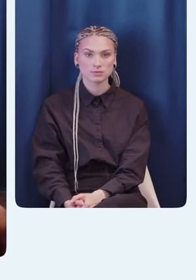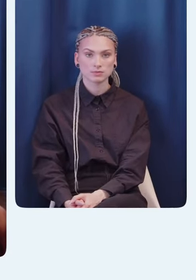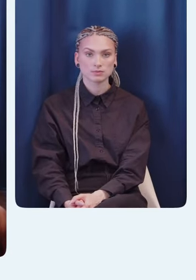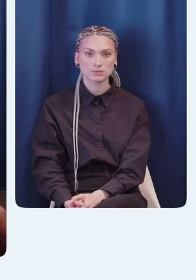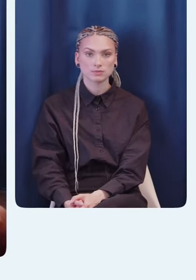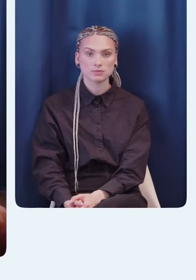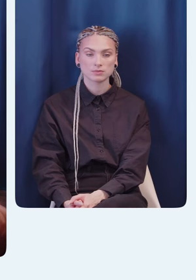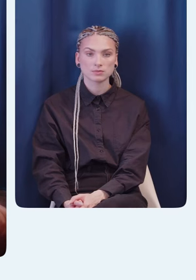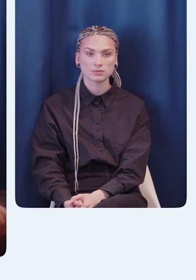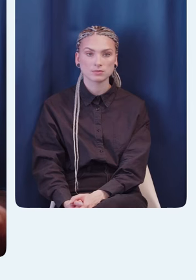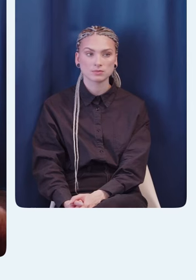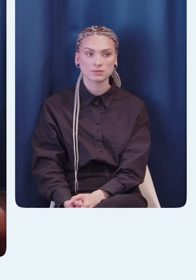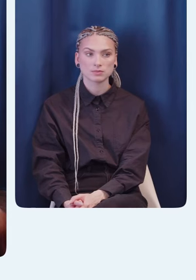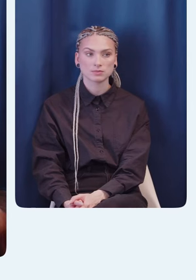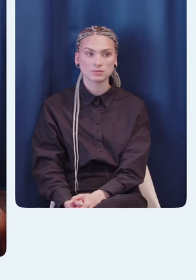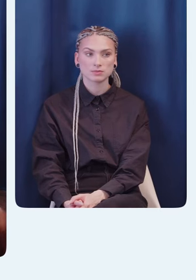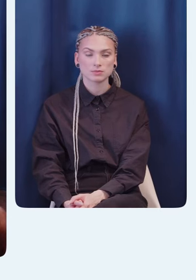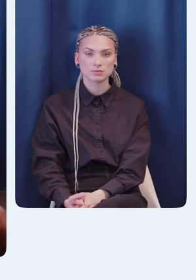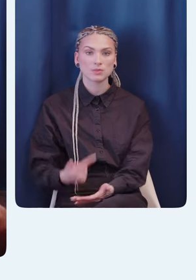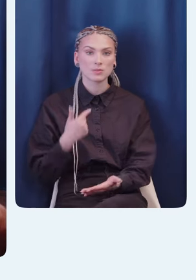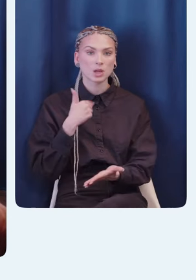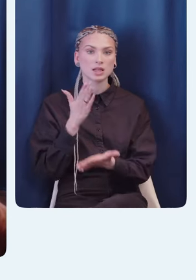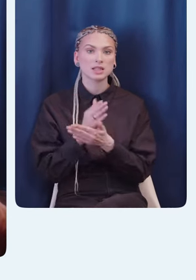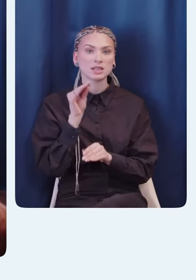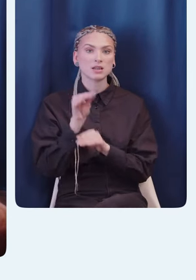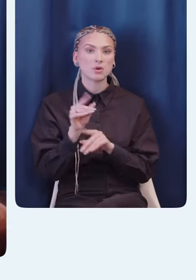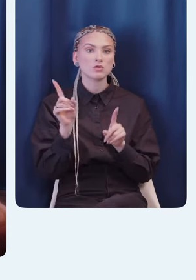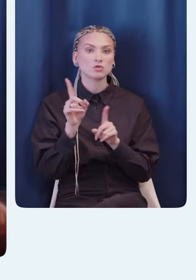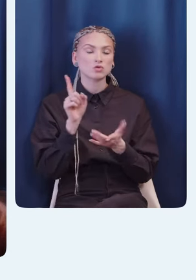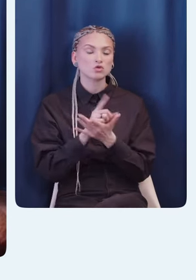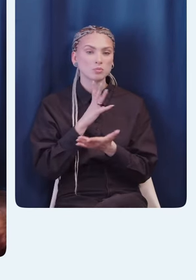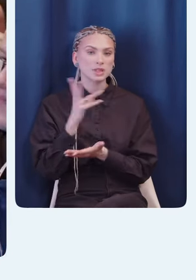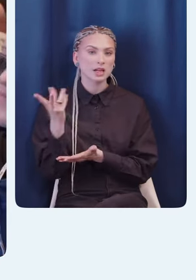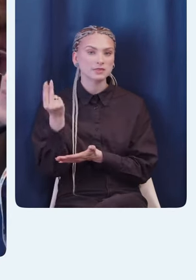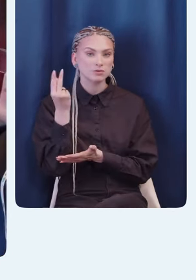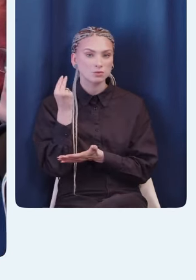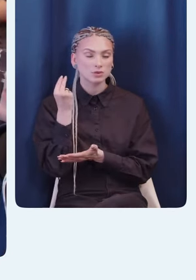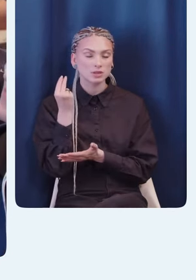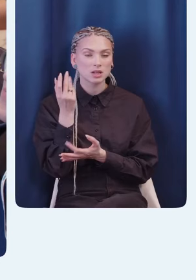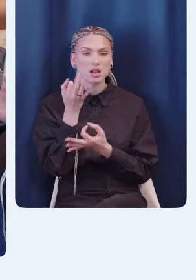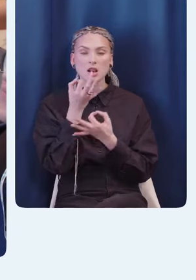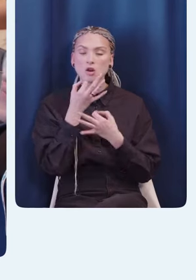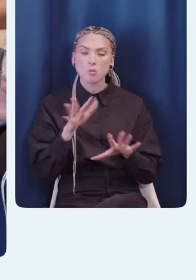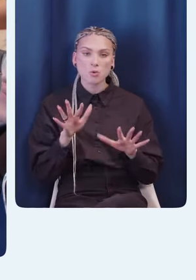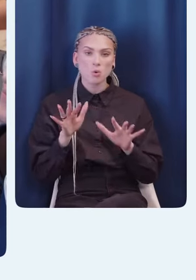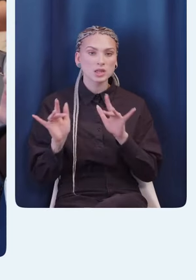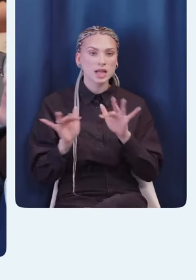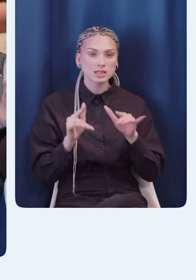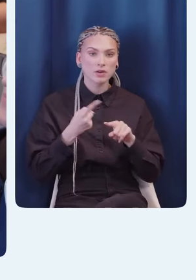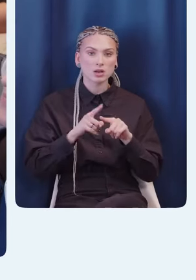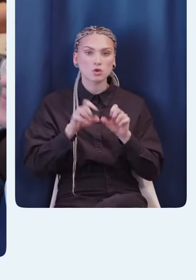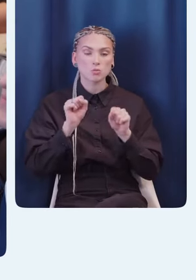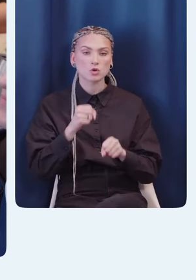А вы не перекрыли. У меня есть что добавить по поводу, какие элементы не должны быть озвучены. Любое действие, которое может